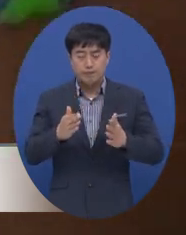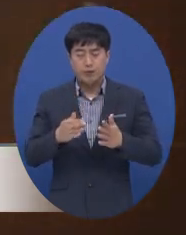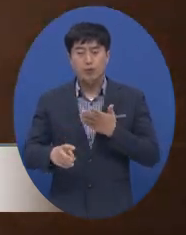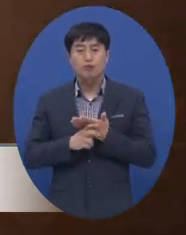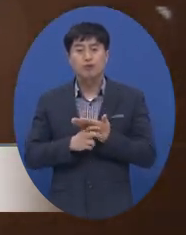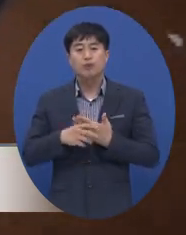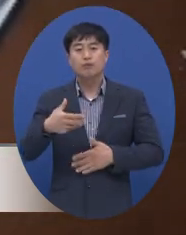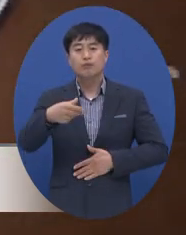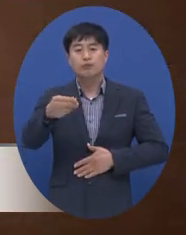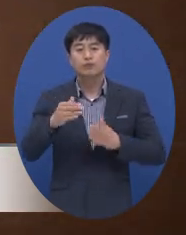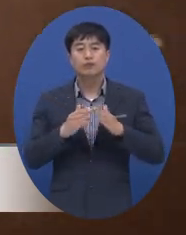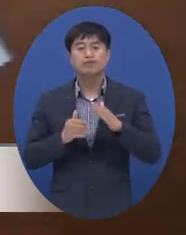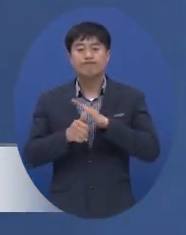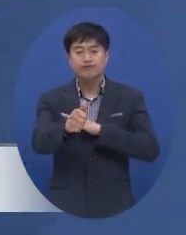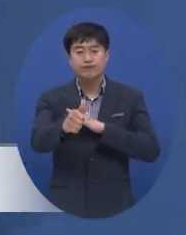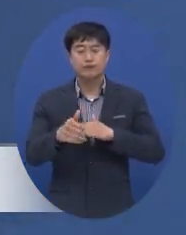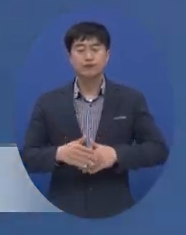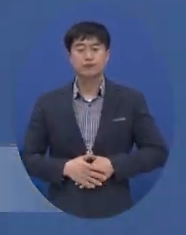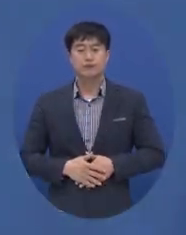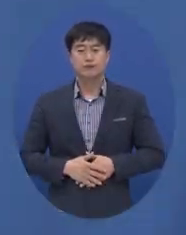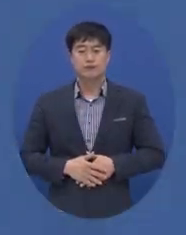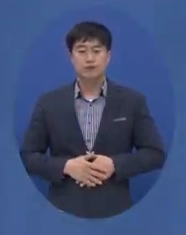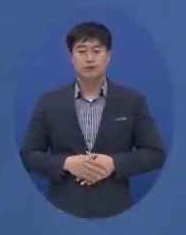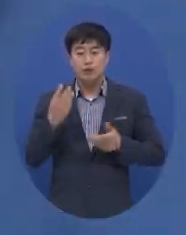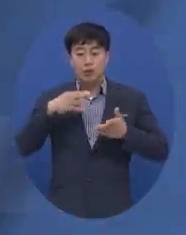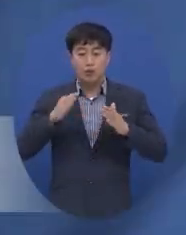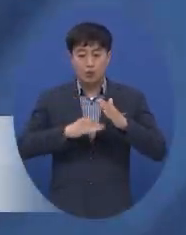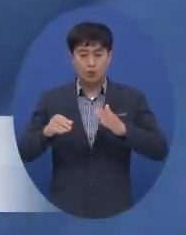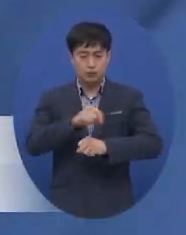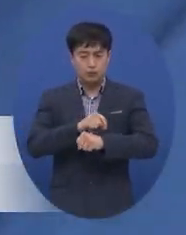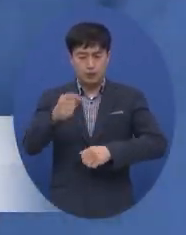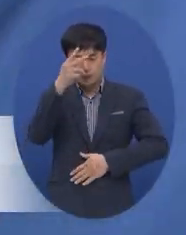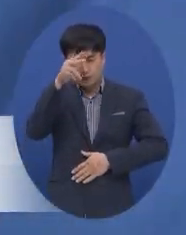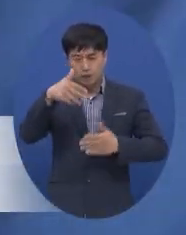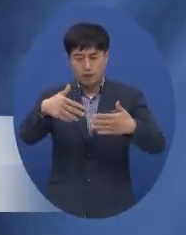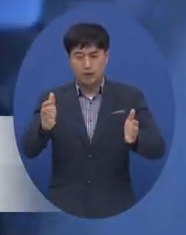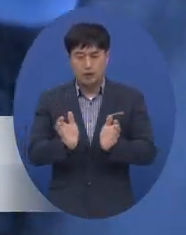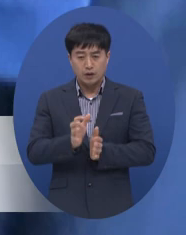경기도 단속반이 한 불법 대부업자 집에 들이닥칩니다. 경기도